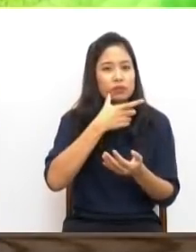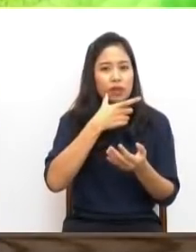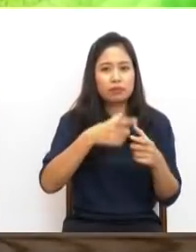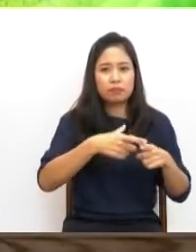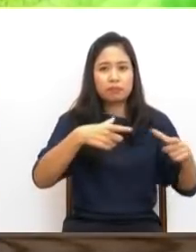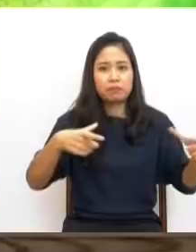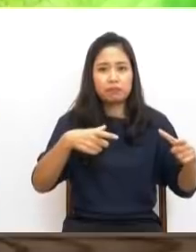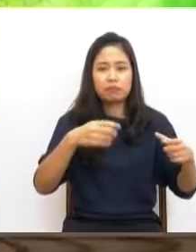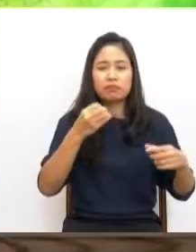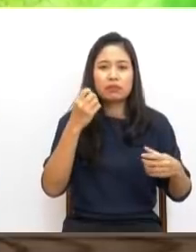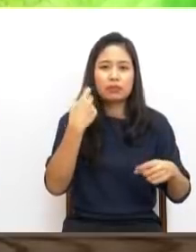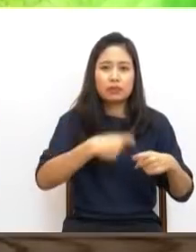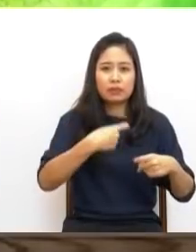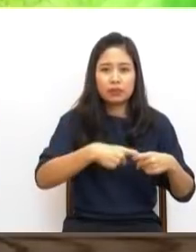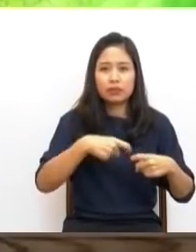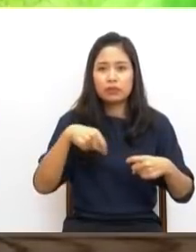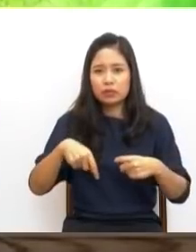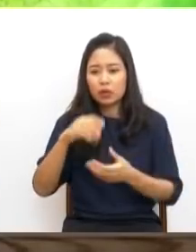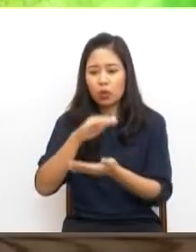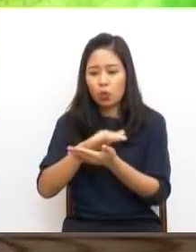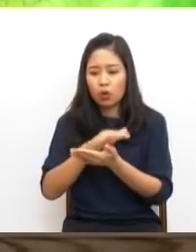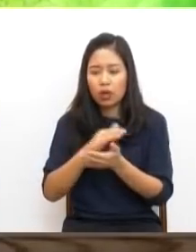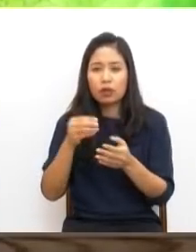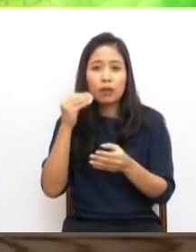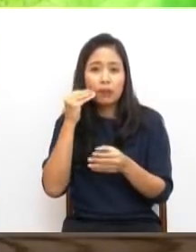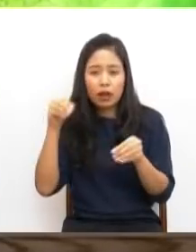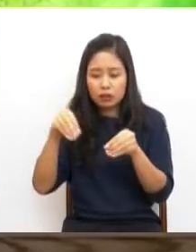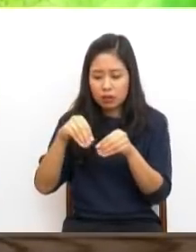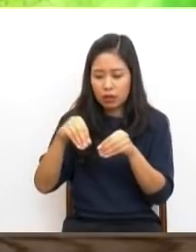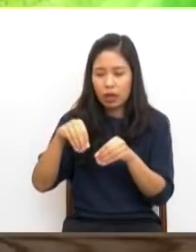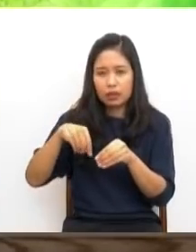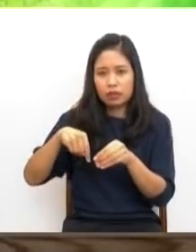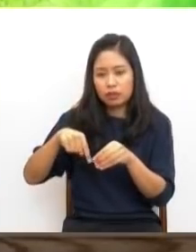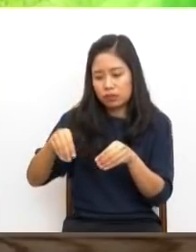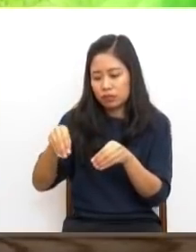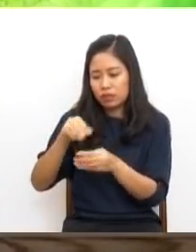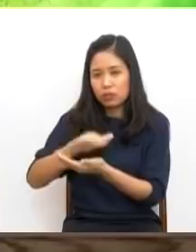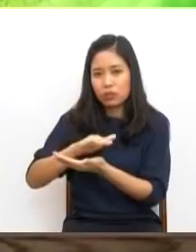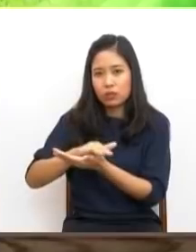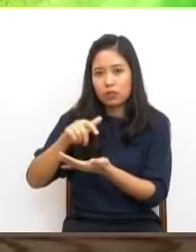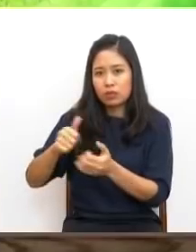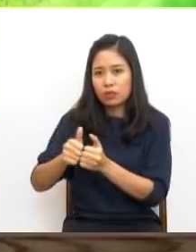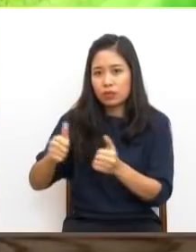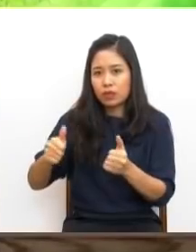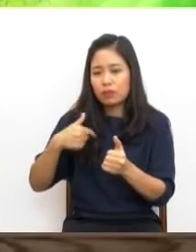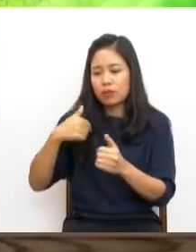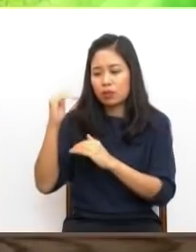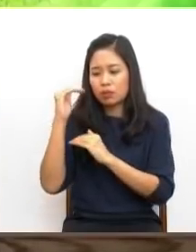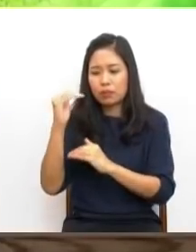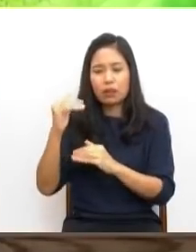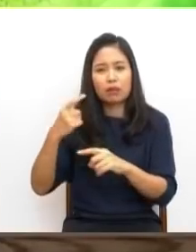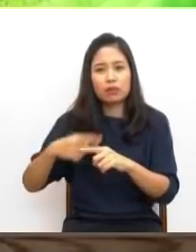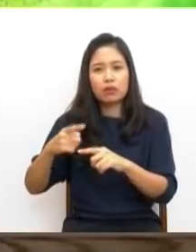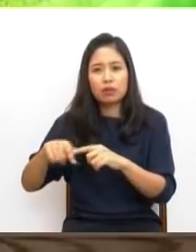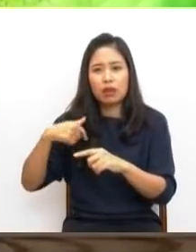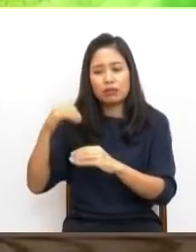านแต่ก็เป็นโรงเรียนที่คุณภาพไม่สามารถจัดได้เท่ากับในเมืองเนื่องจากมีข้อจำกัดเรื่องปัจจัยหลายๆประการจ